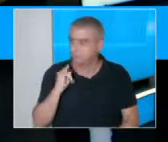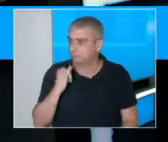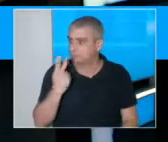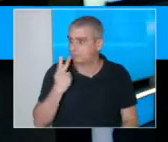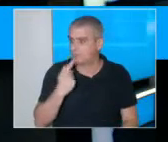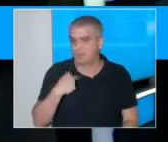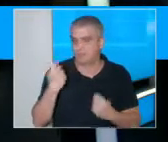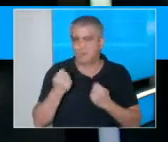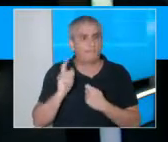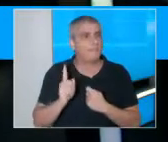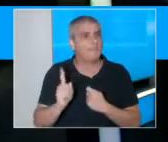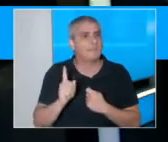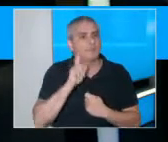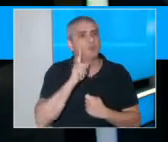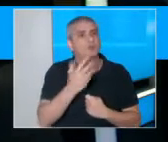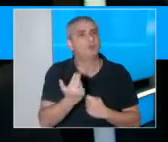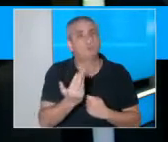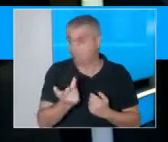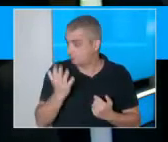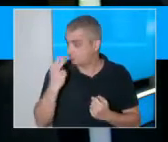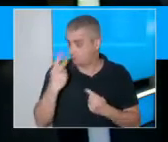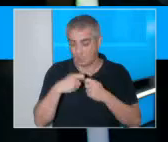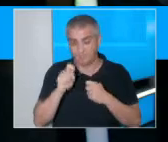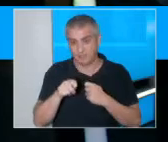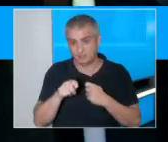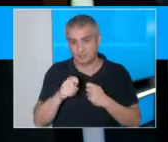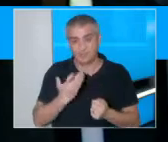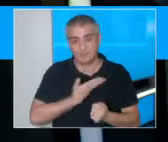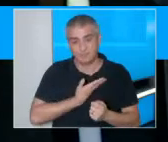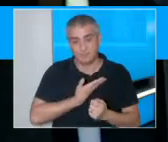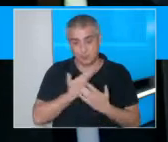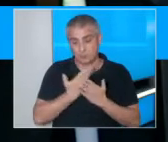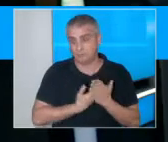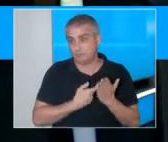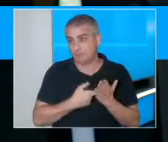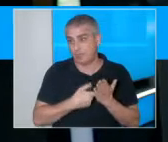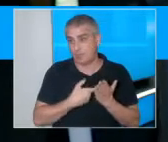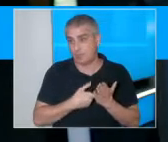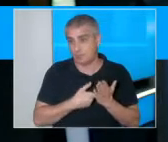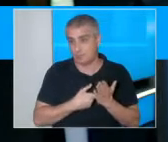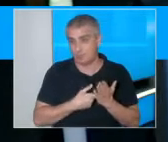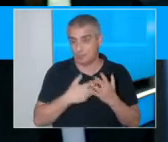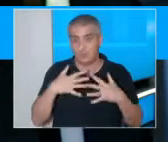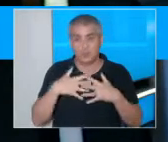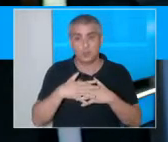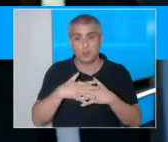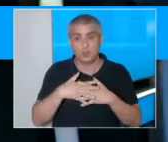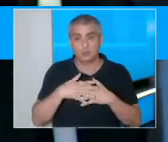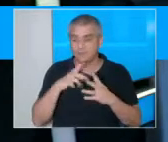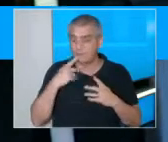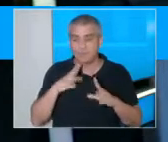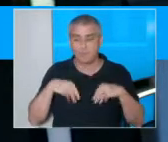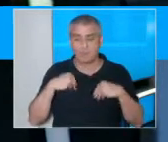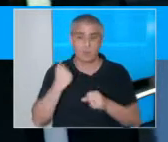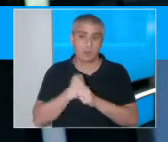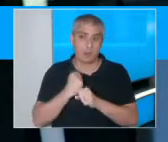בוודאי, אני פרסמתי... מי? מיליארד שם. שמות, היו שני חברי כנסת שקיבלו מסמך שבו הקואליציה מבהירה מה היא מוכנה לתת